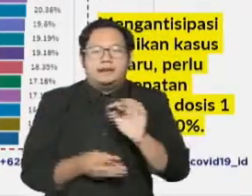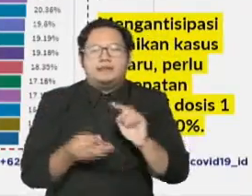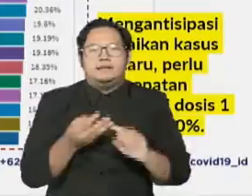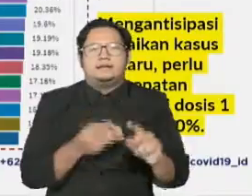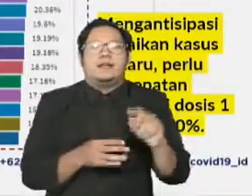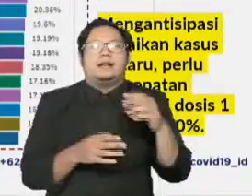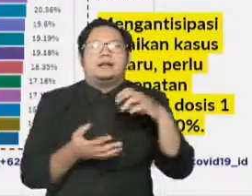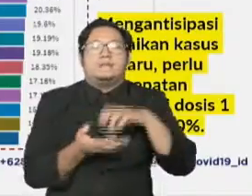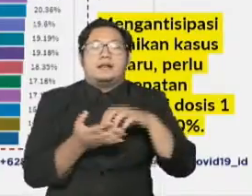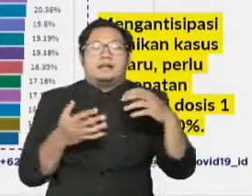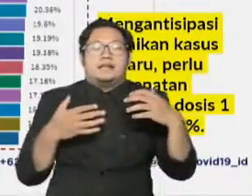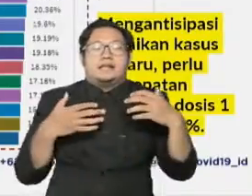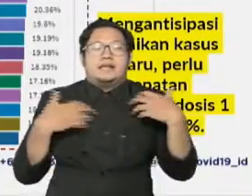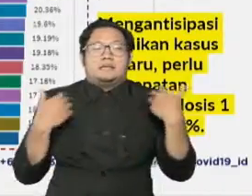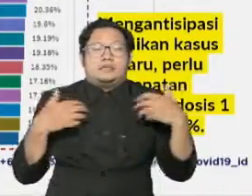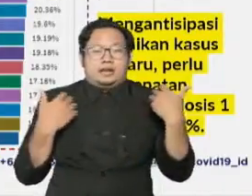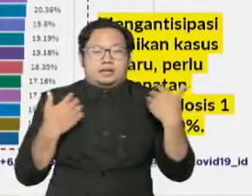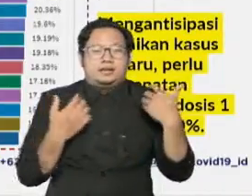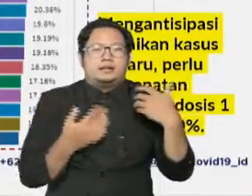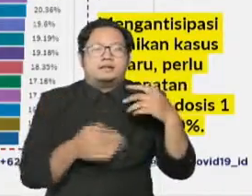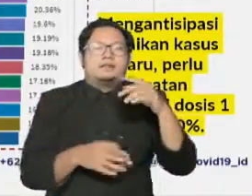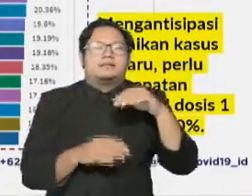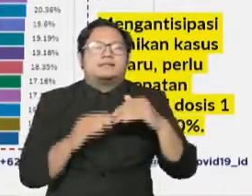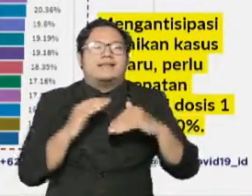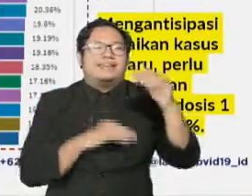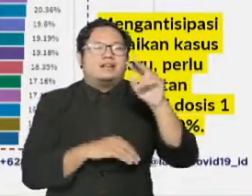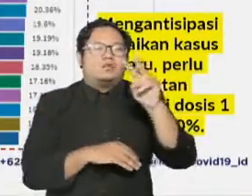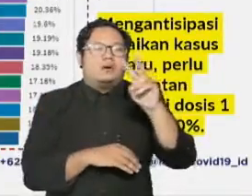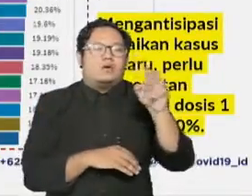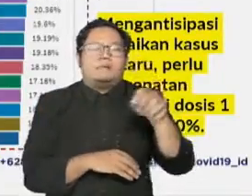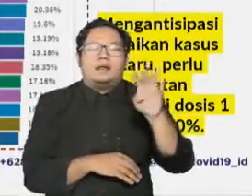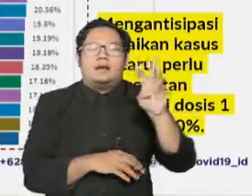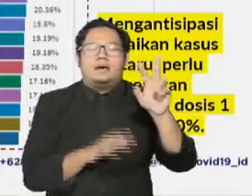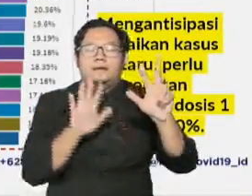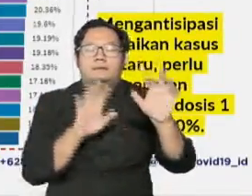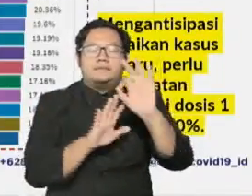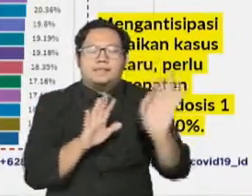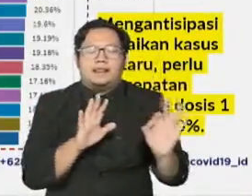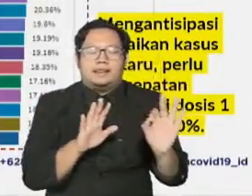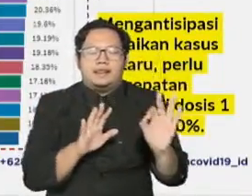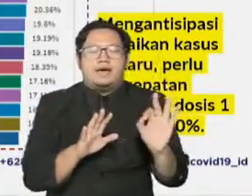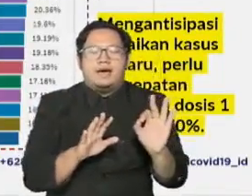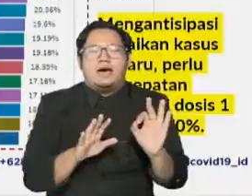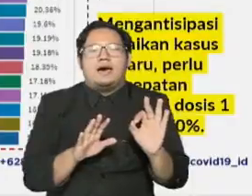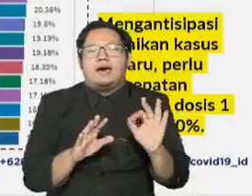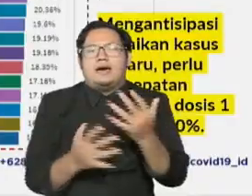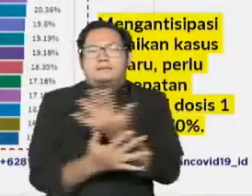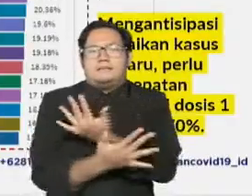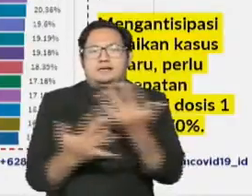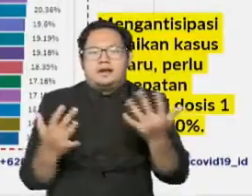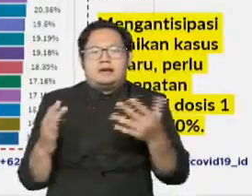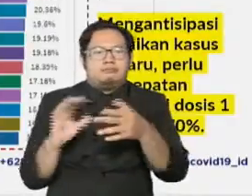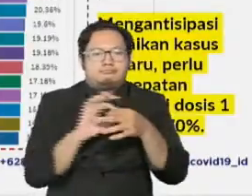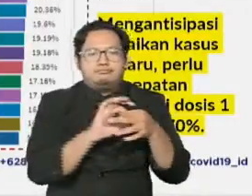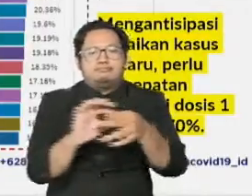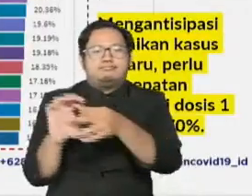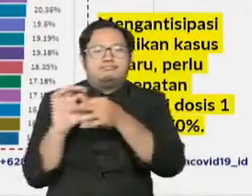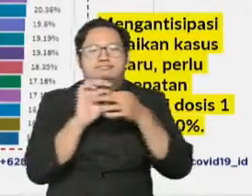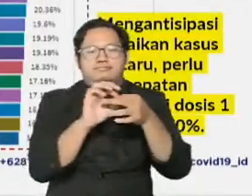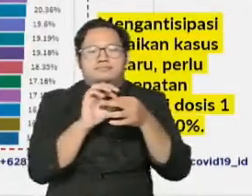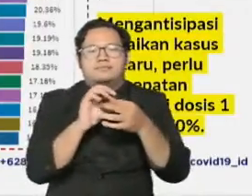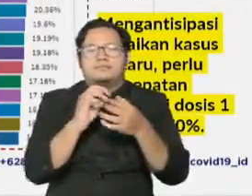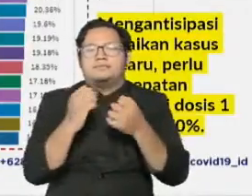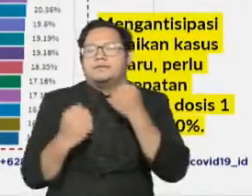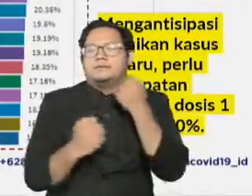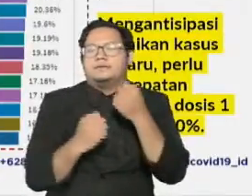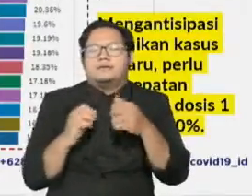persen di tempat retail dan rekreasi upaya kolektif seluruh lapisan masyarakat merupakan kunci